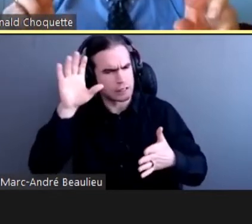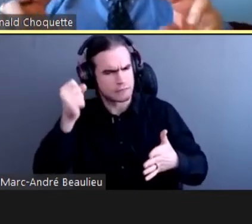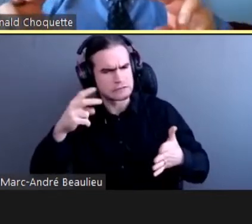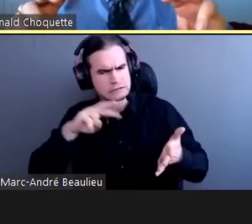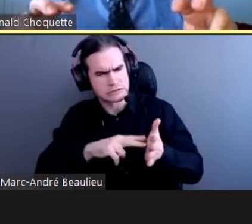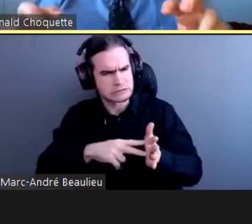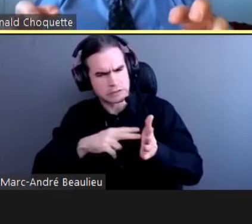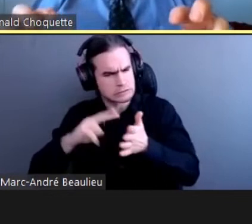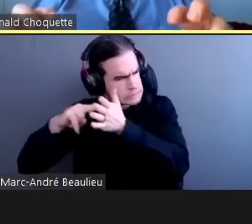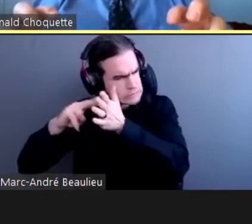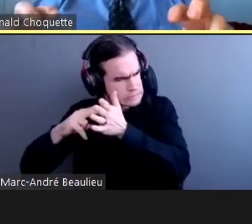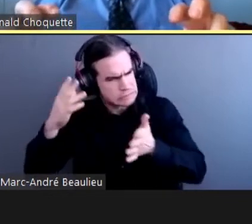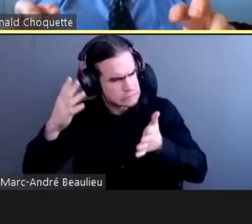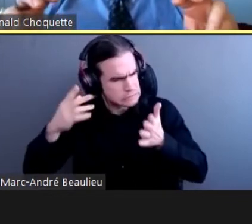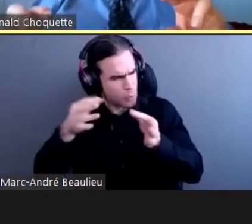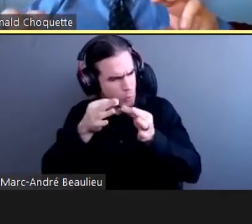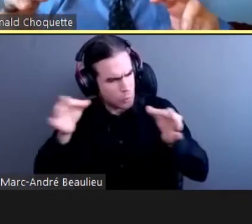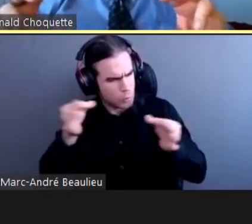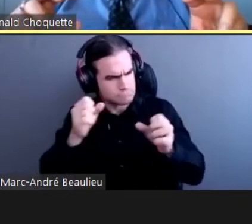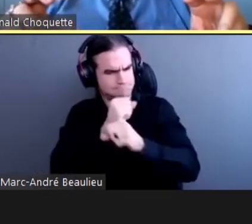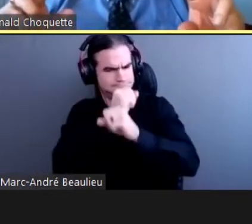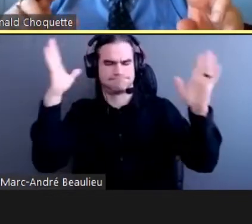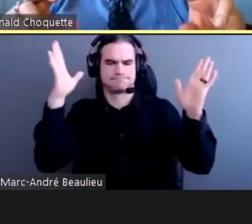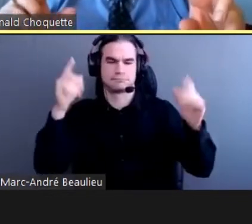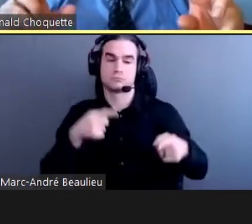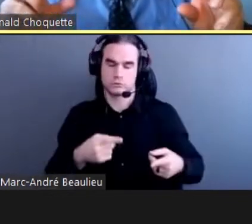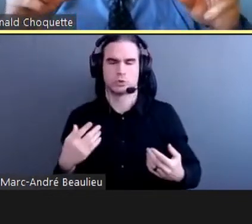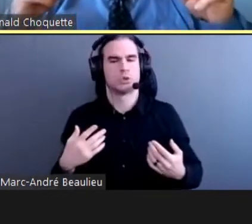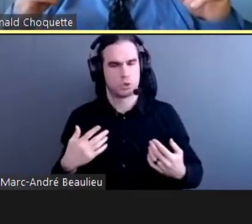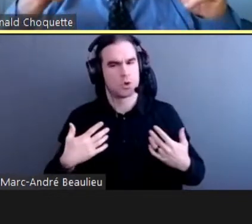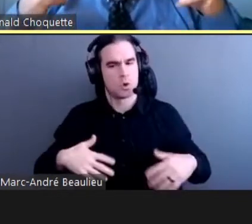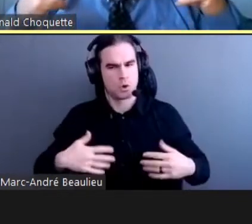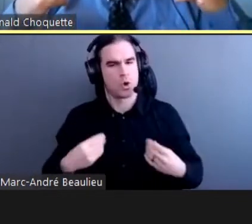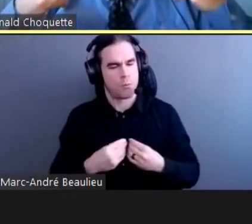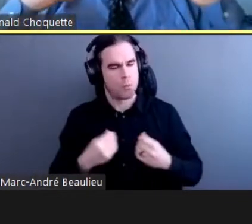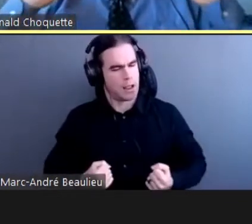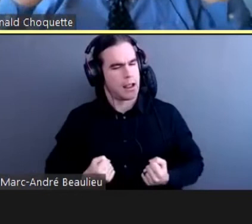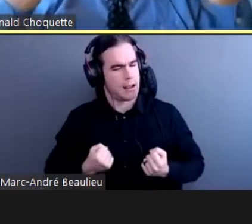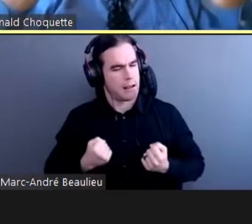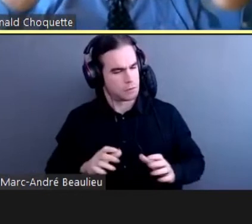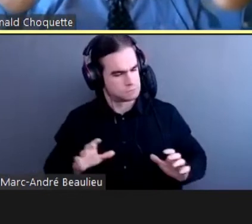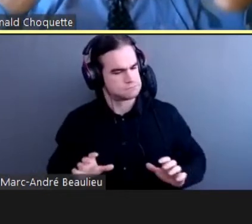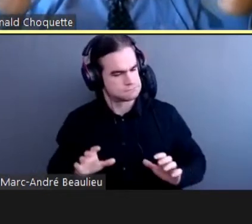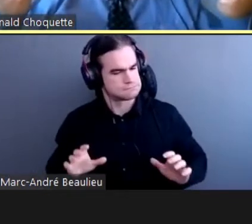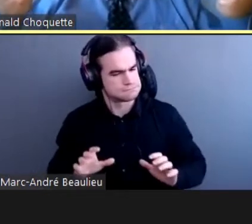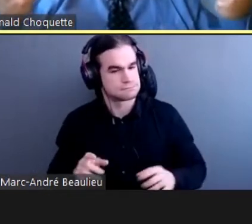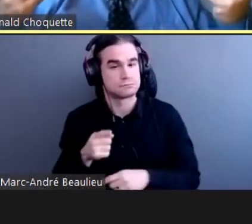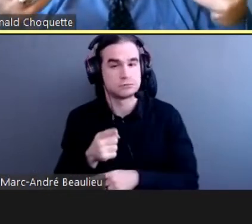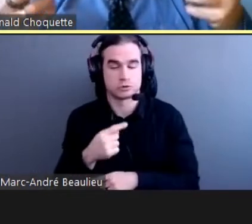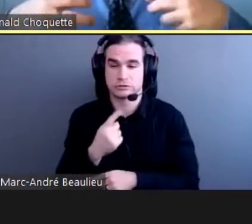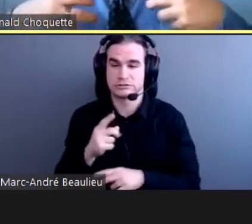phrase pour compléter celle-ci. Et ça demande beaucoup d'efforts, puis on appelle ça